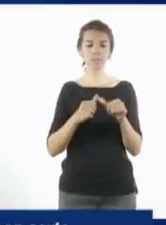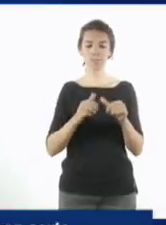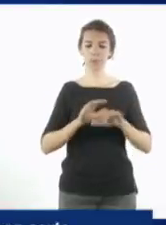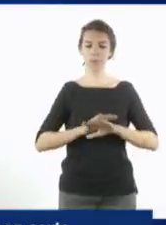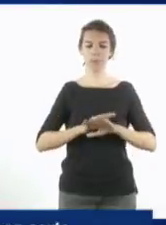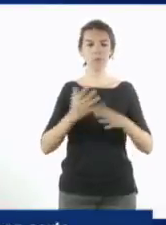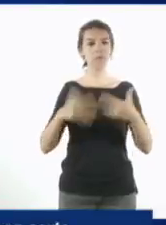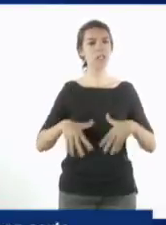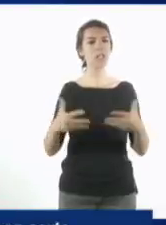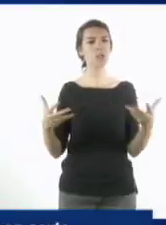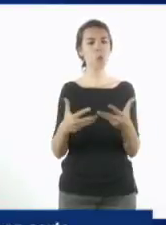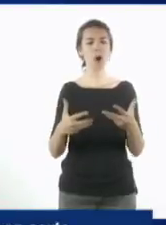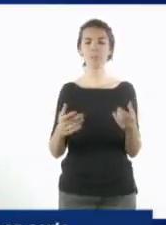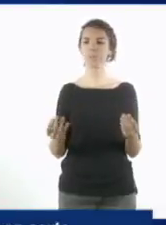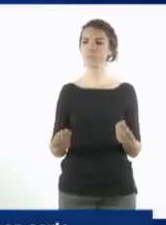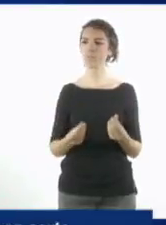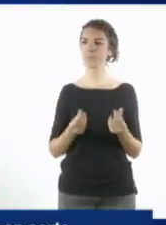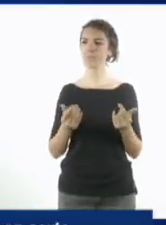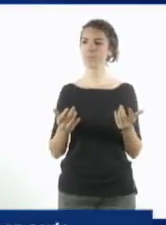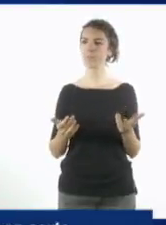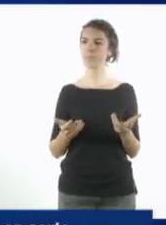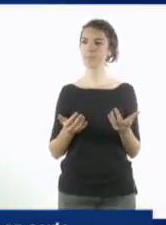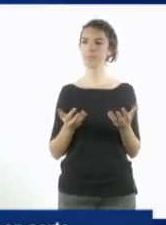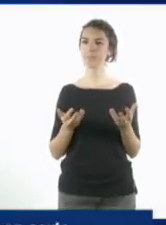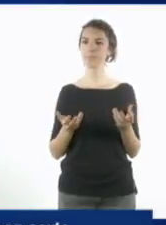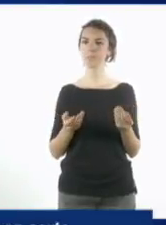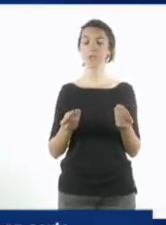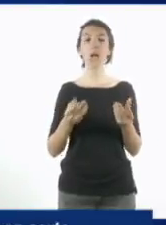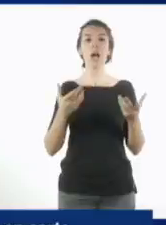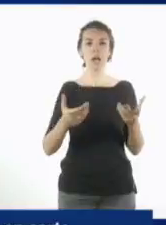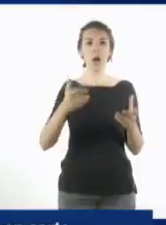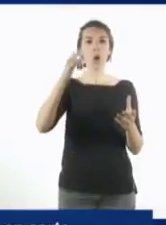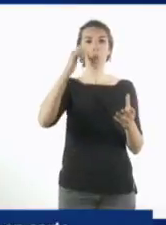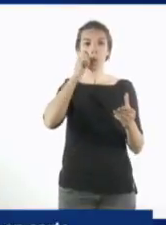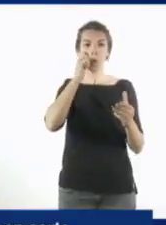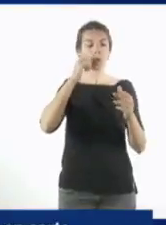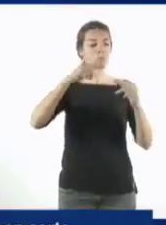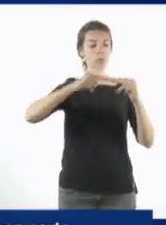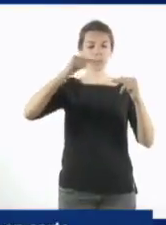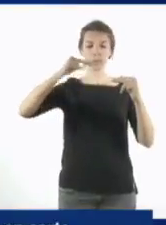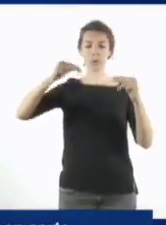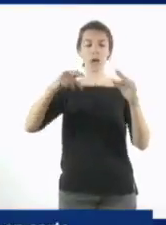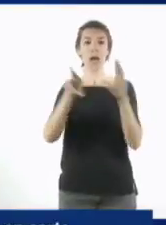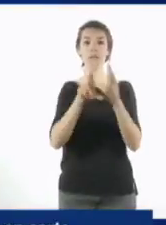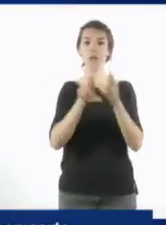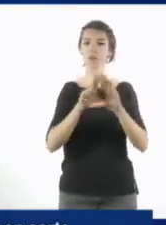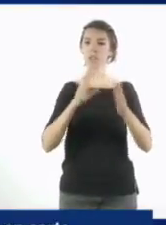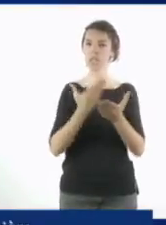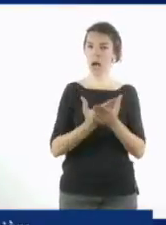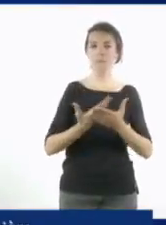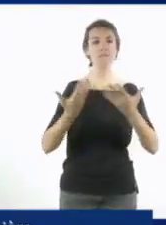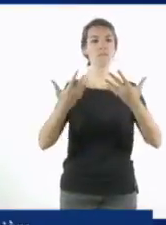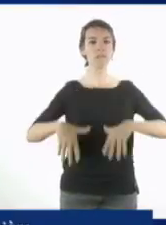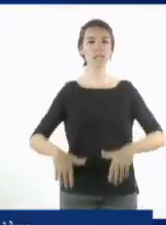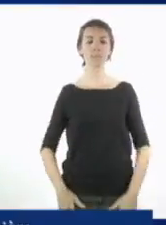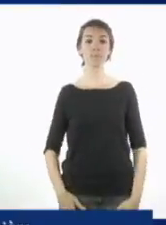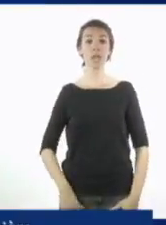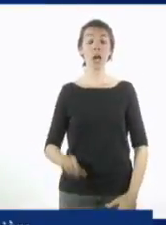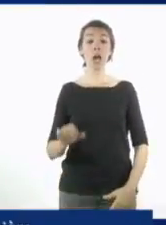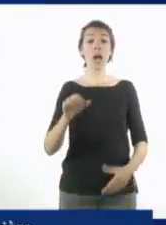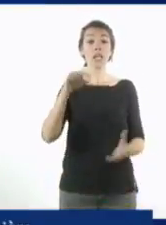référence à une hiérarchie des races. A l'issue de